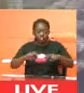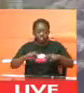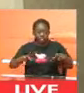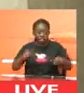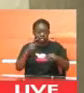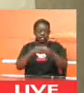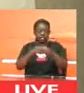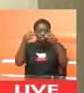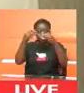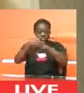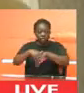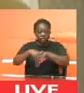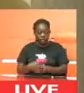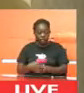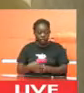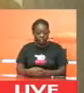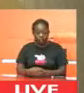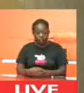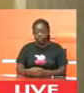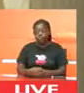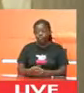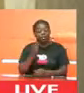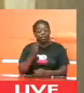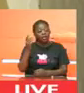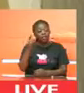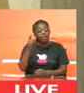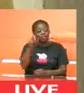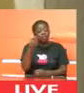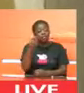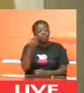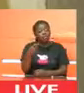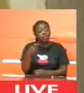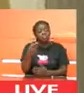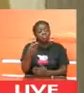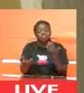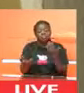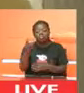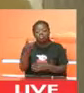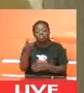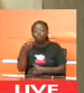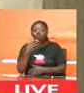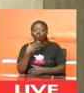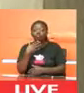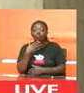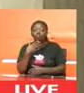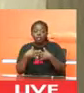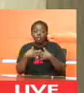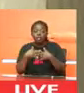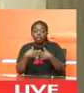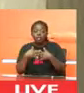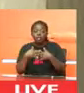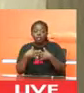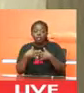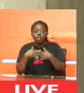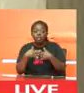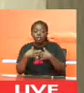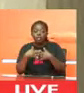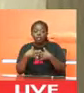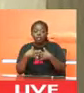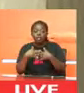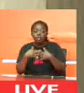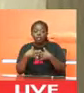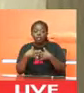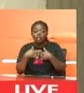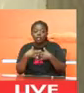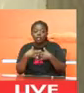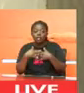mchiro ngirangi no uya bankonko na nendozo okubakubakozi kwe kulya netaga obabu de wa basajja bankala banyiza ngendo tuke eri manyi